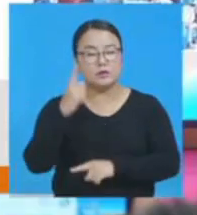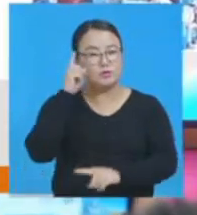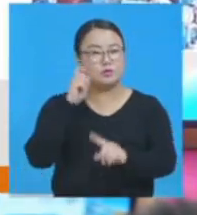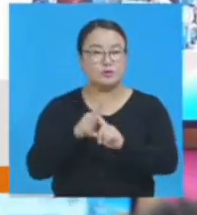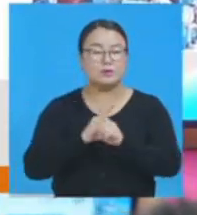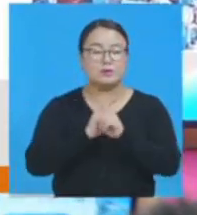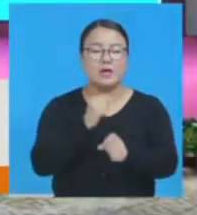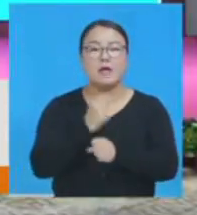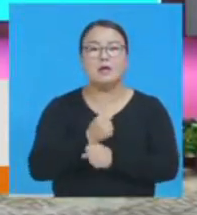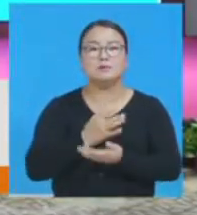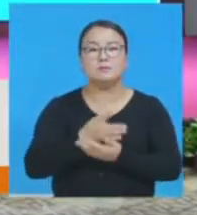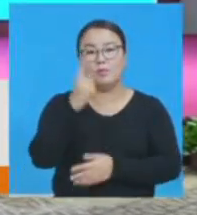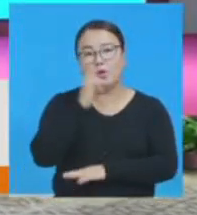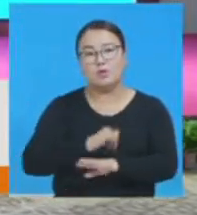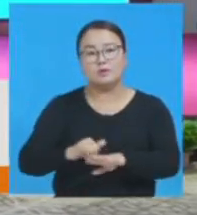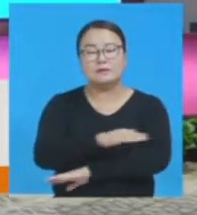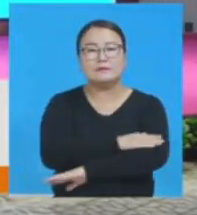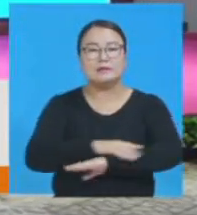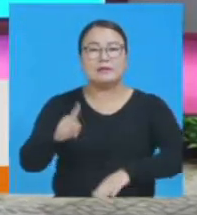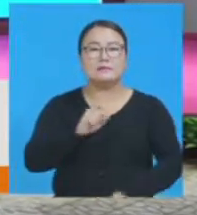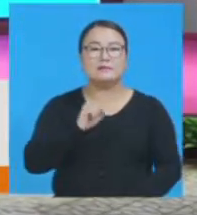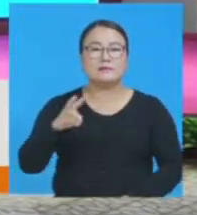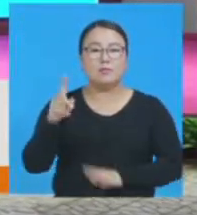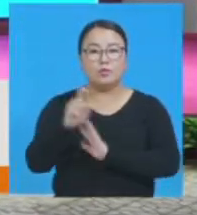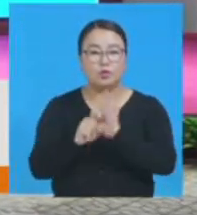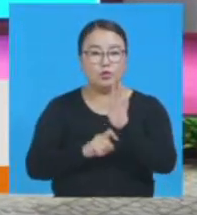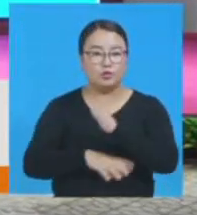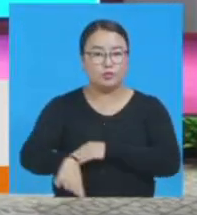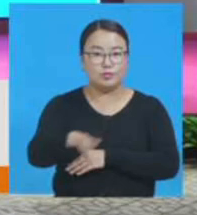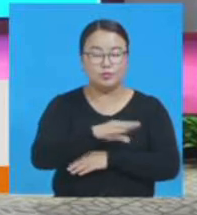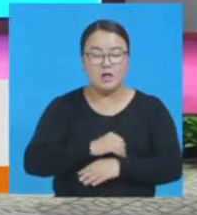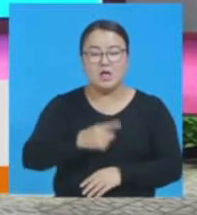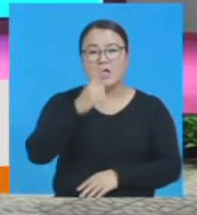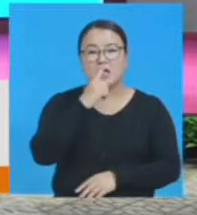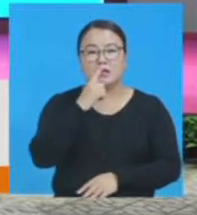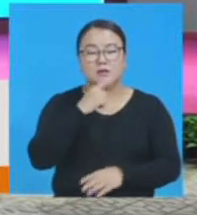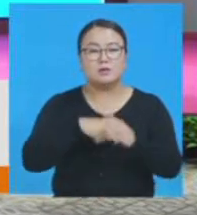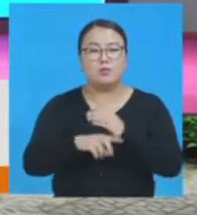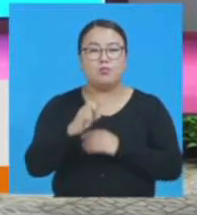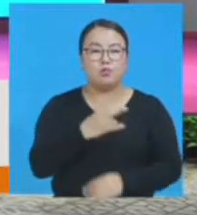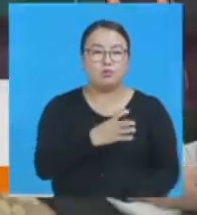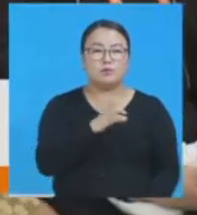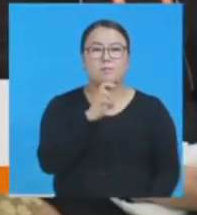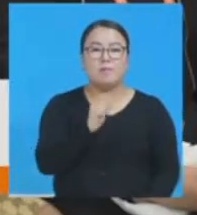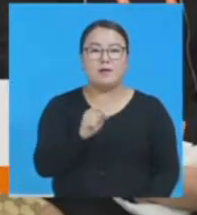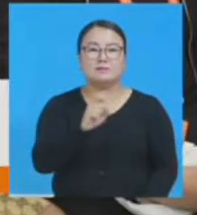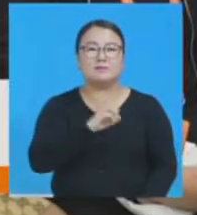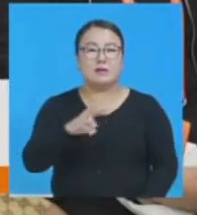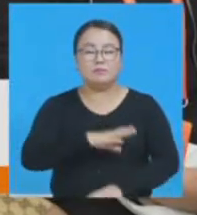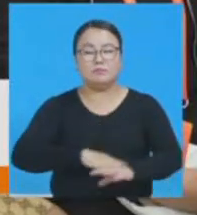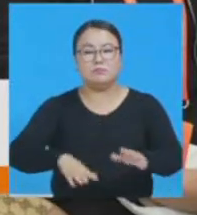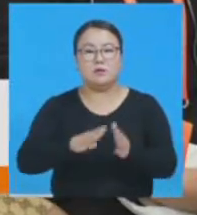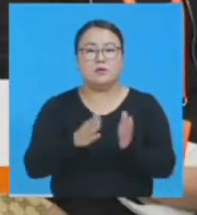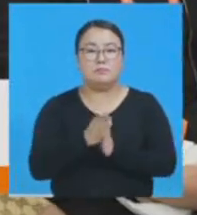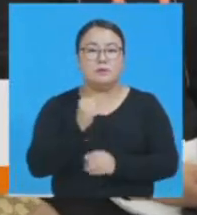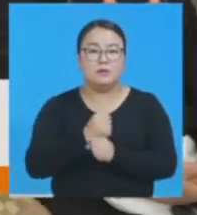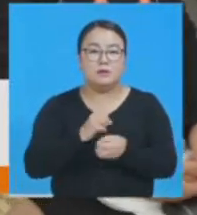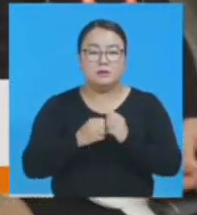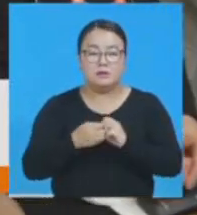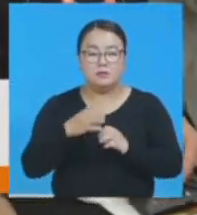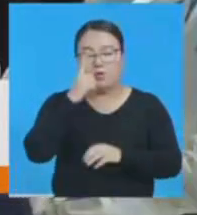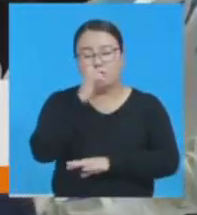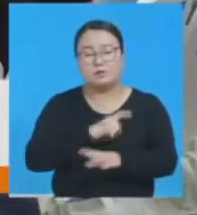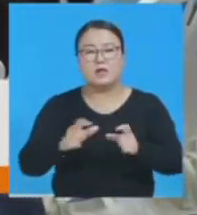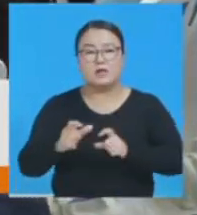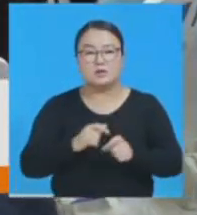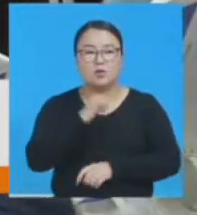байна. Монгол улсын талын зам хөтөлбөрийг Хятадын бүс ба зам санаачлалтад уялдуулан хэрэгжүүлж байна. Мөн Монгол улсын эдийн засгийн гол тулгуур болж буй